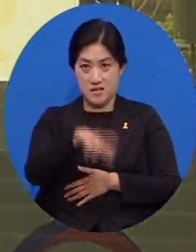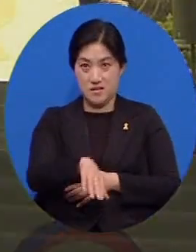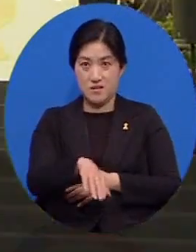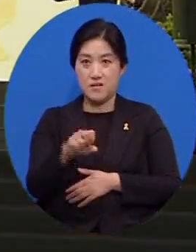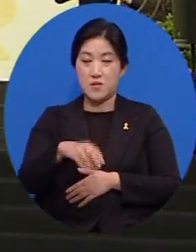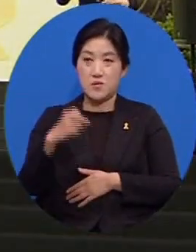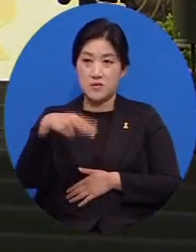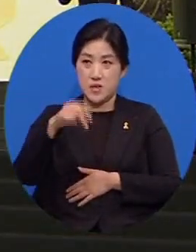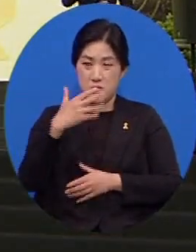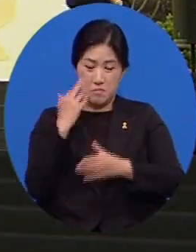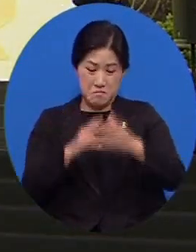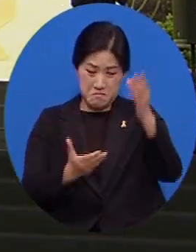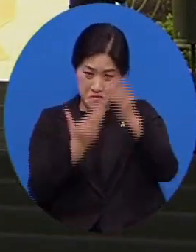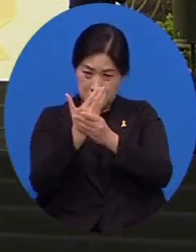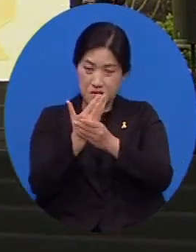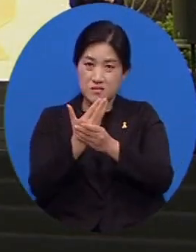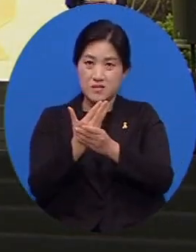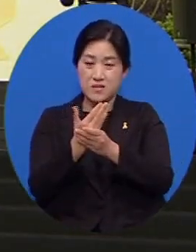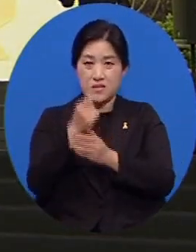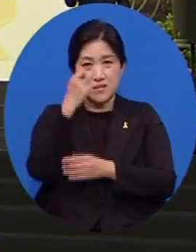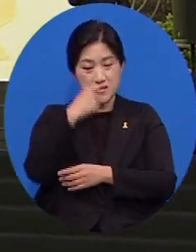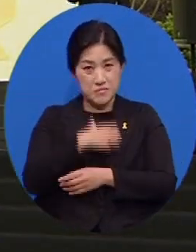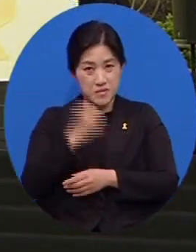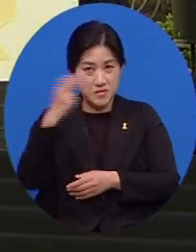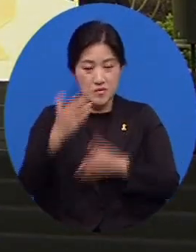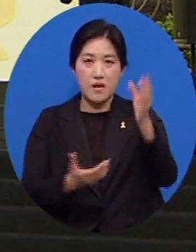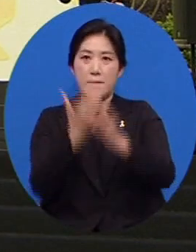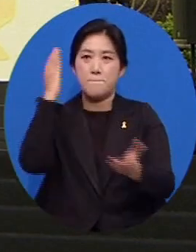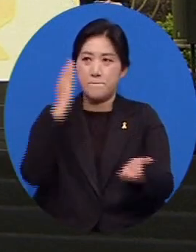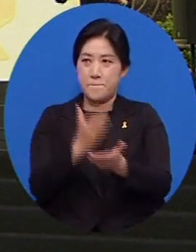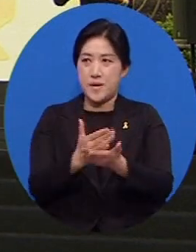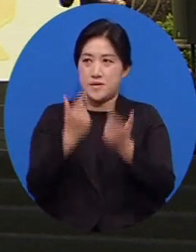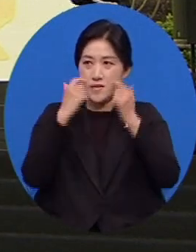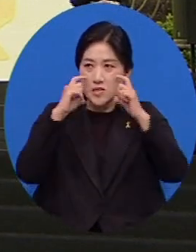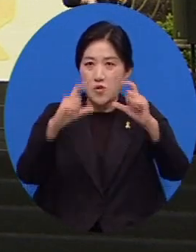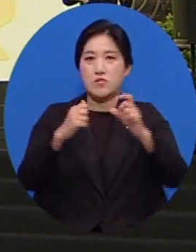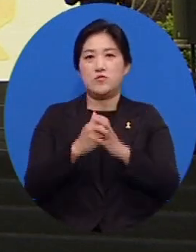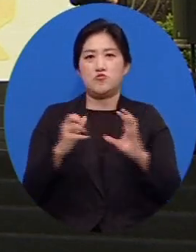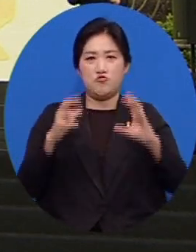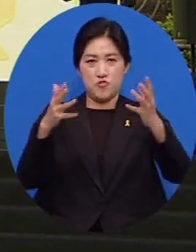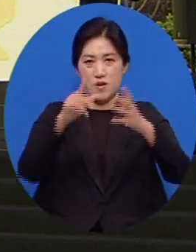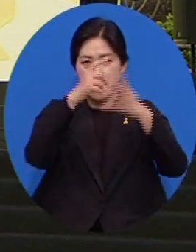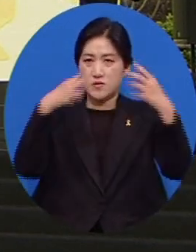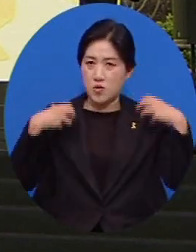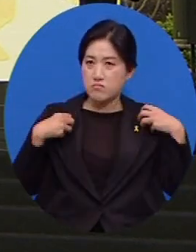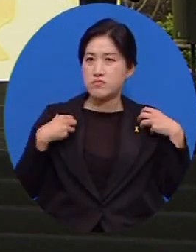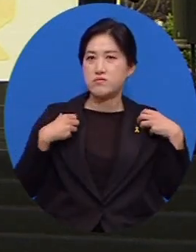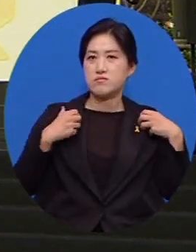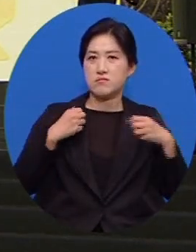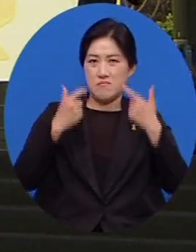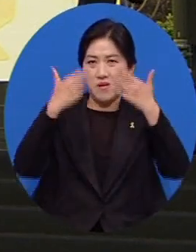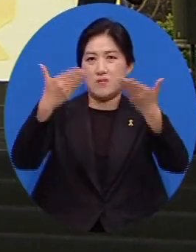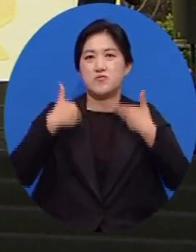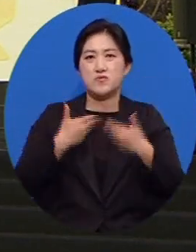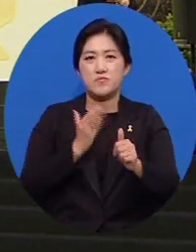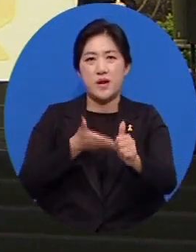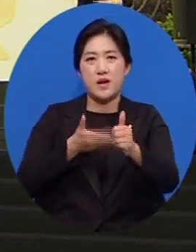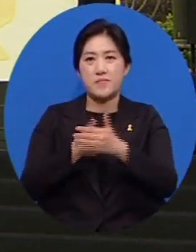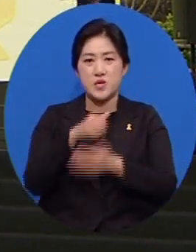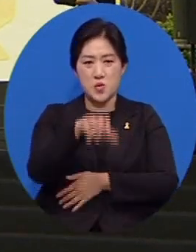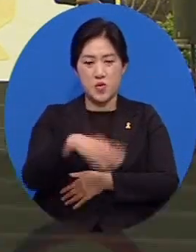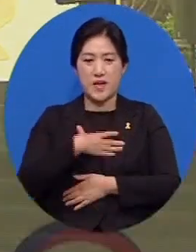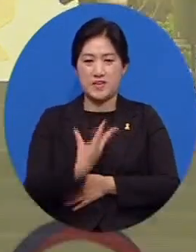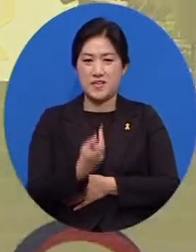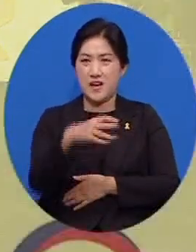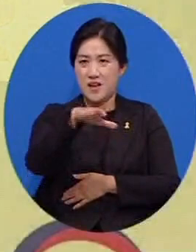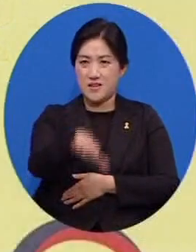참사와 같은 끔찍한 비극이 재발되어서는 안 된다는 선언을 국가가, 정부가 해 주십시오. 이곳